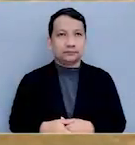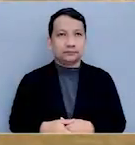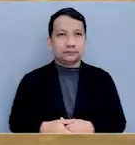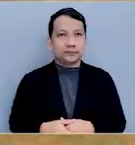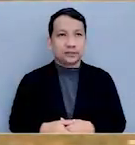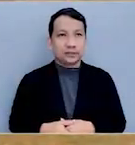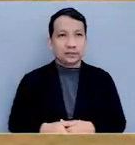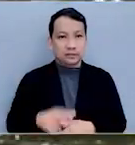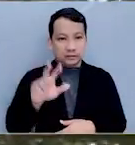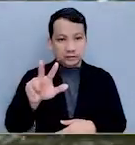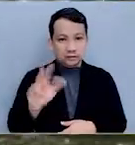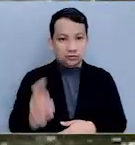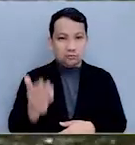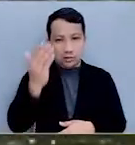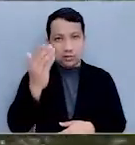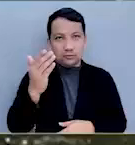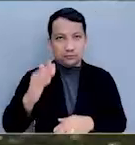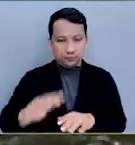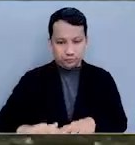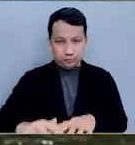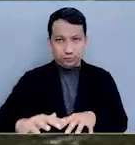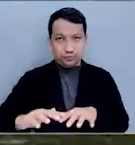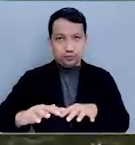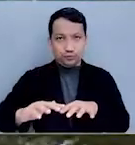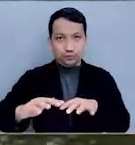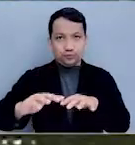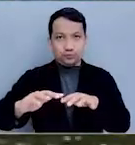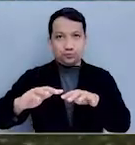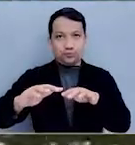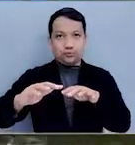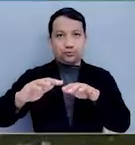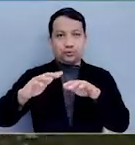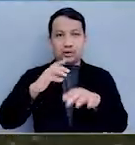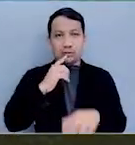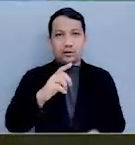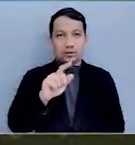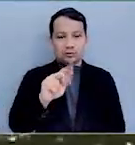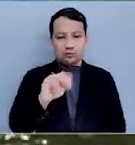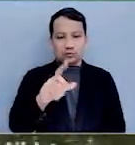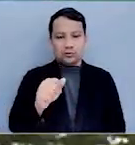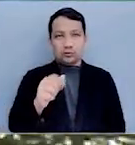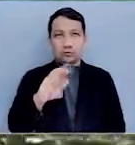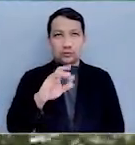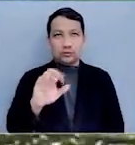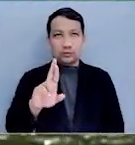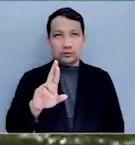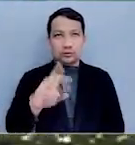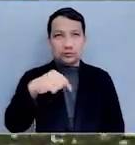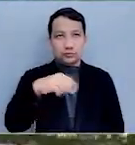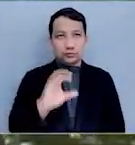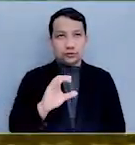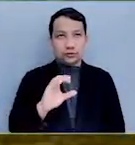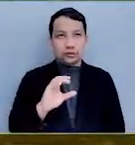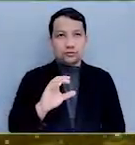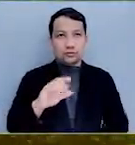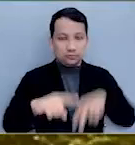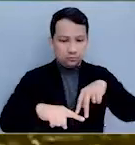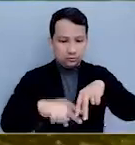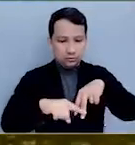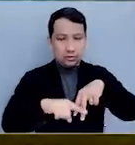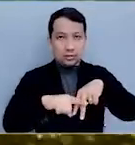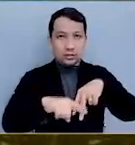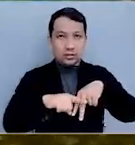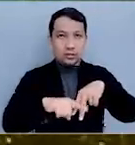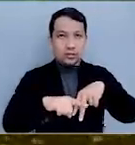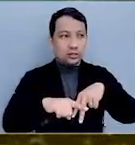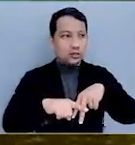Alas 3 na madaling araw, unti-unting tumaas ang tubig sa kanto ng Dituwason at Maria Clara sa Quezon City. Nagpastuhod naman ang baha sa bahagi